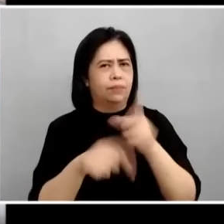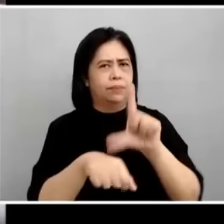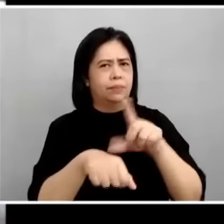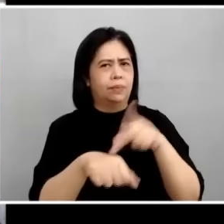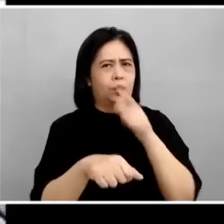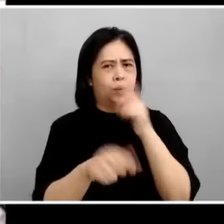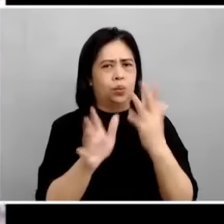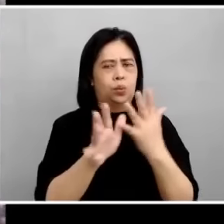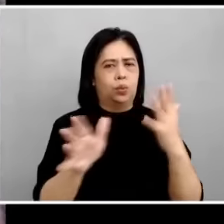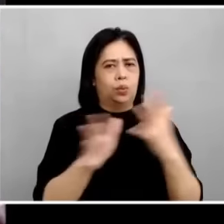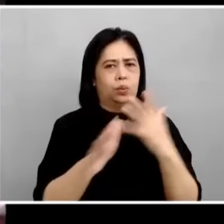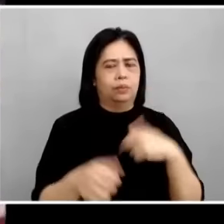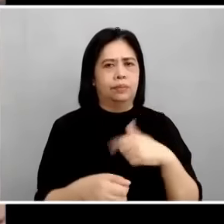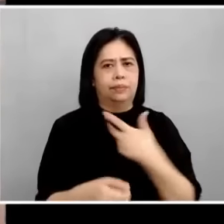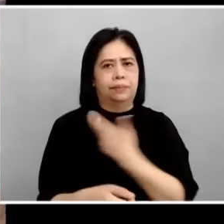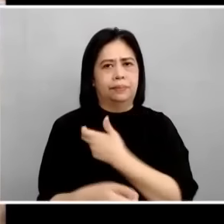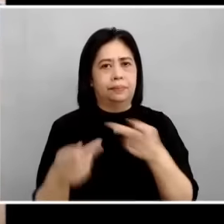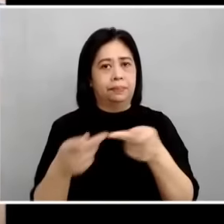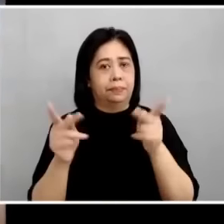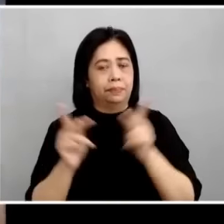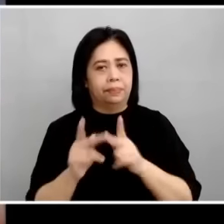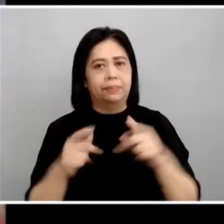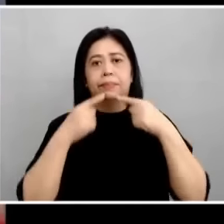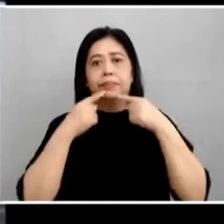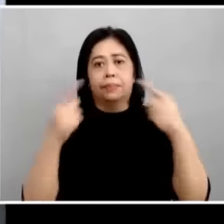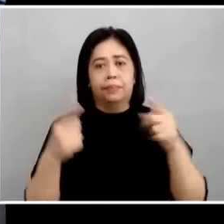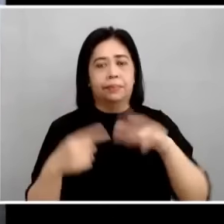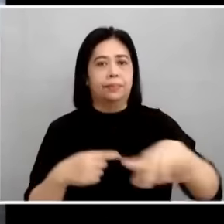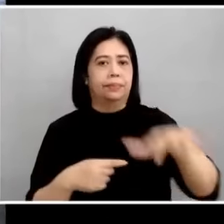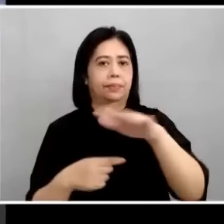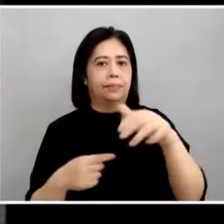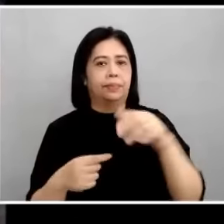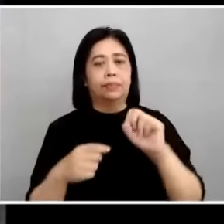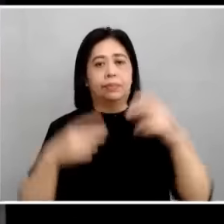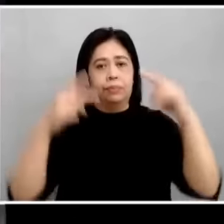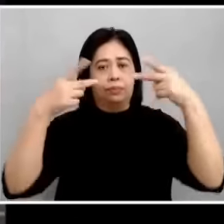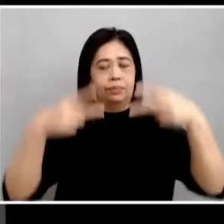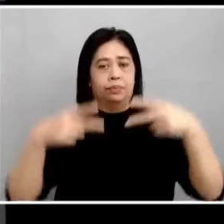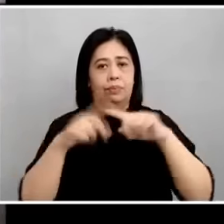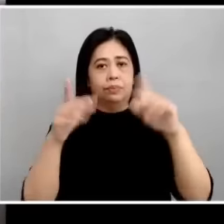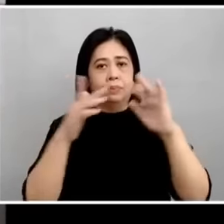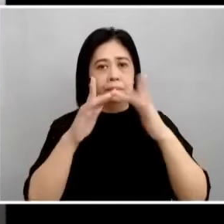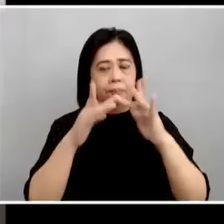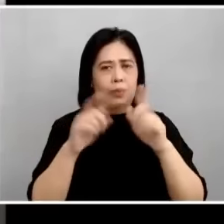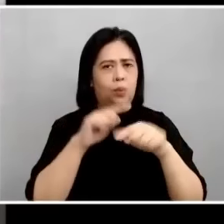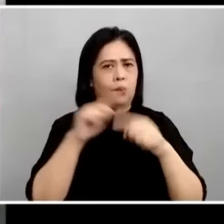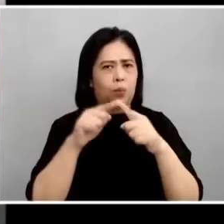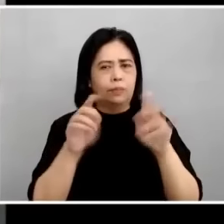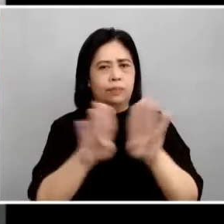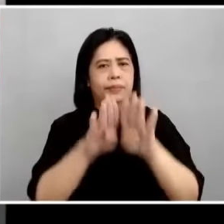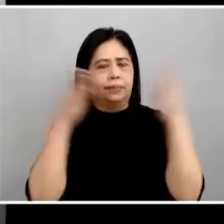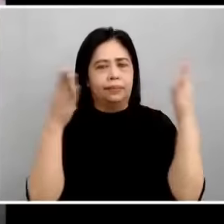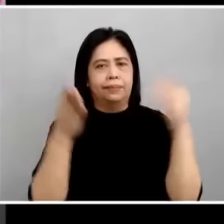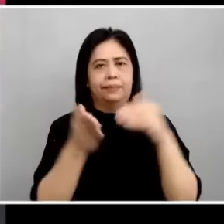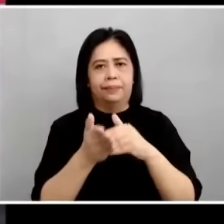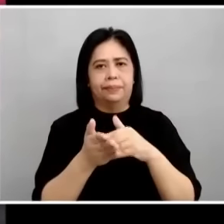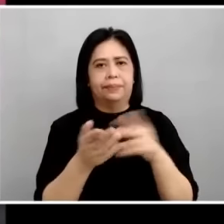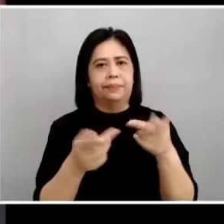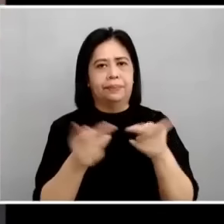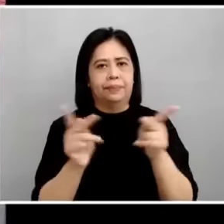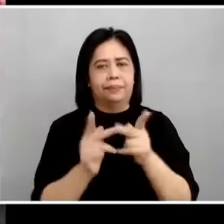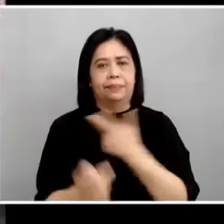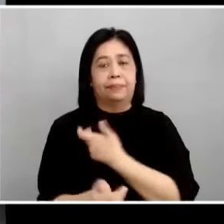sa vaccination sites. Iaanunsyo na lamang nila sa social media kung kailan muli bubuksan ang vaccination sites. Pero tuloy